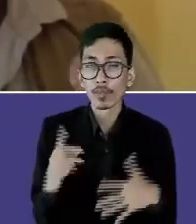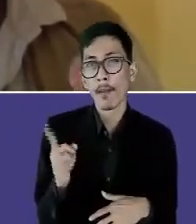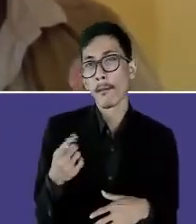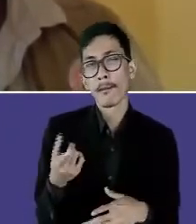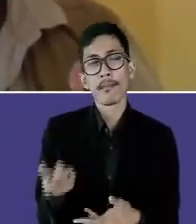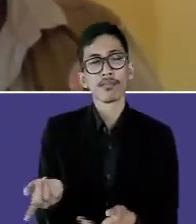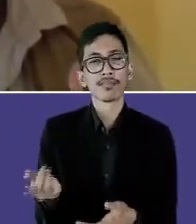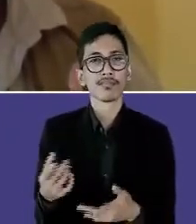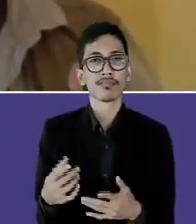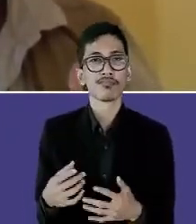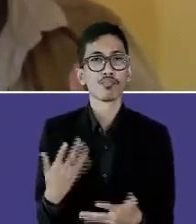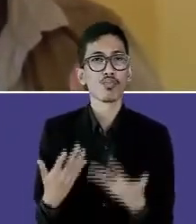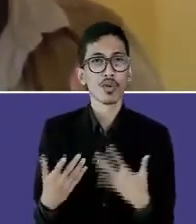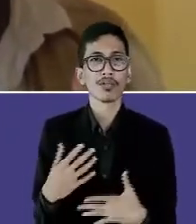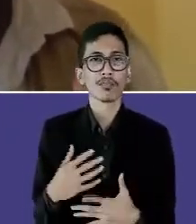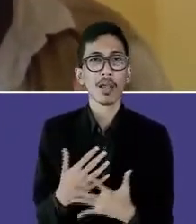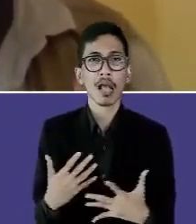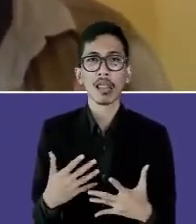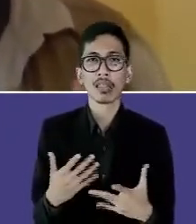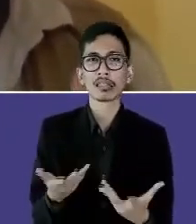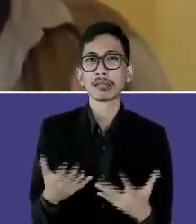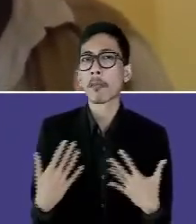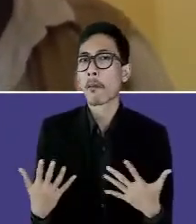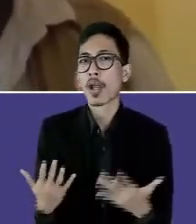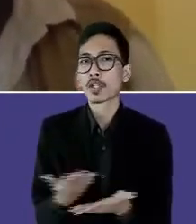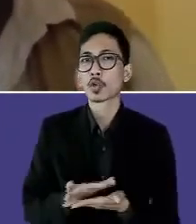ya. Silakan Pak Sam.